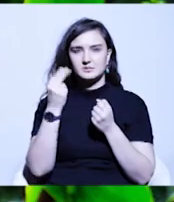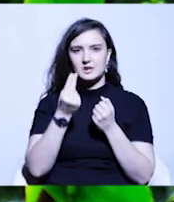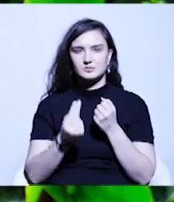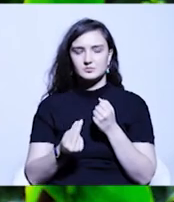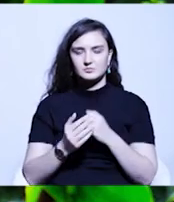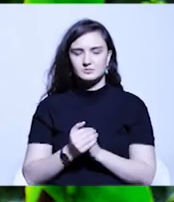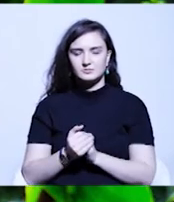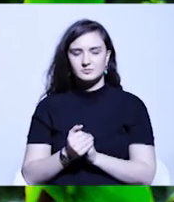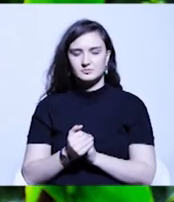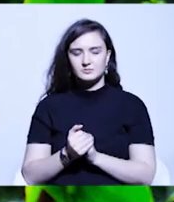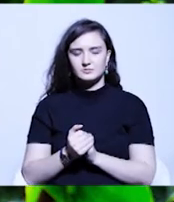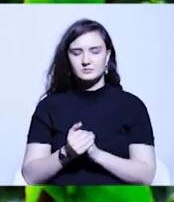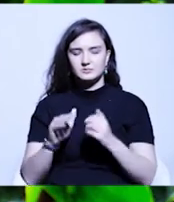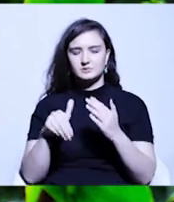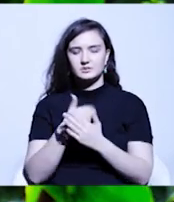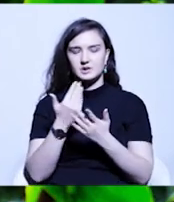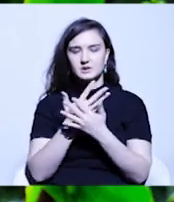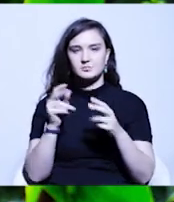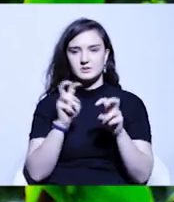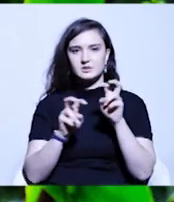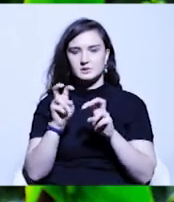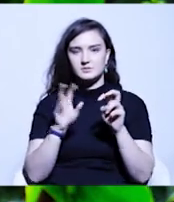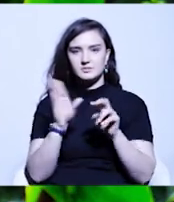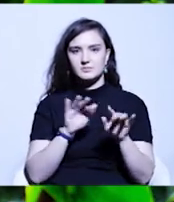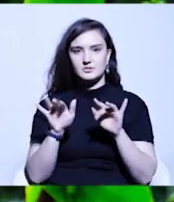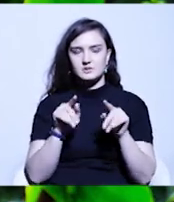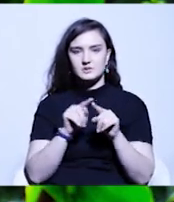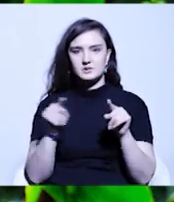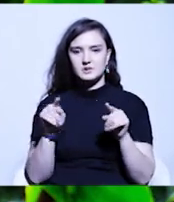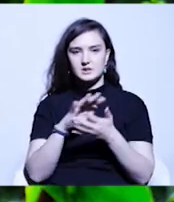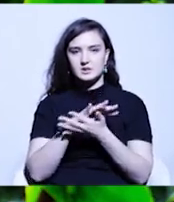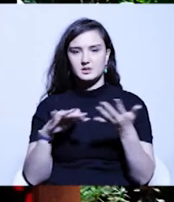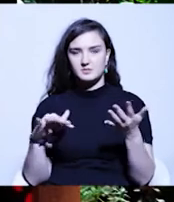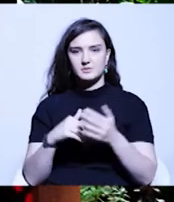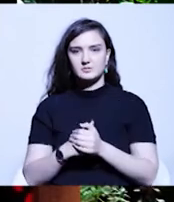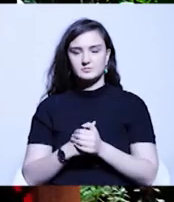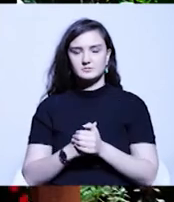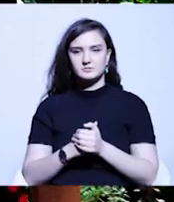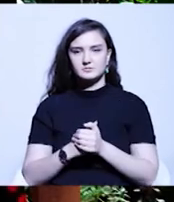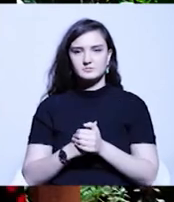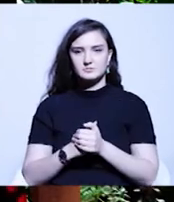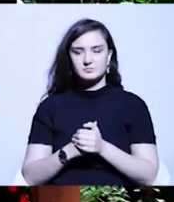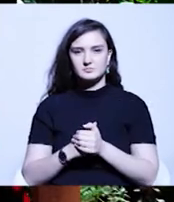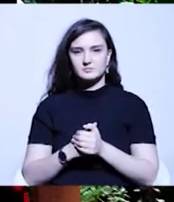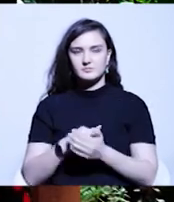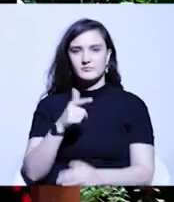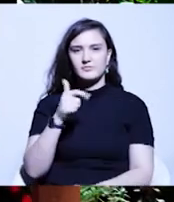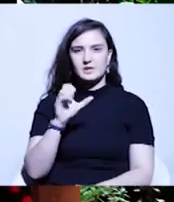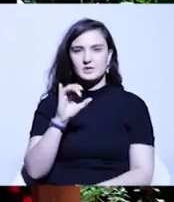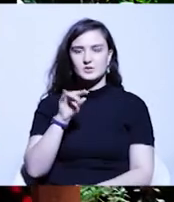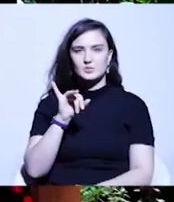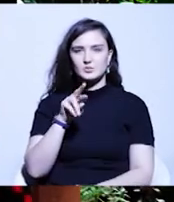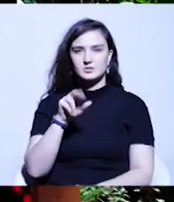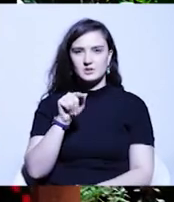ხატრული სიახლეების ძიების პროცესის გაგრძელება. და ასეთები იყვნენ მაგალითად გერტრუდა